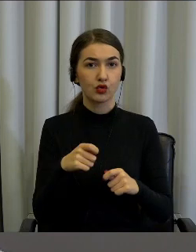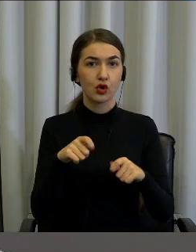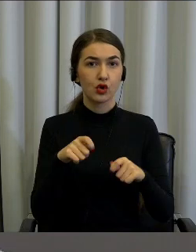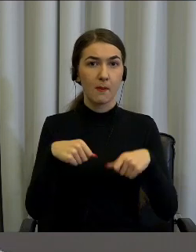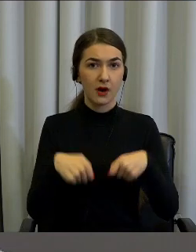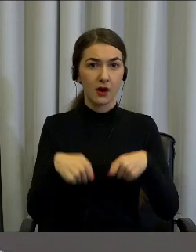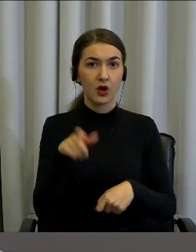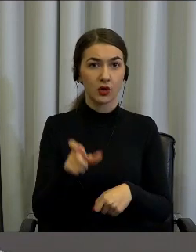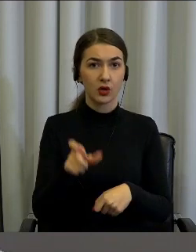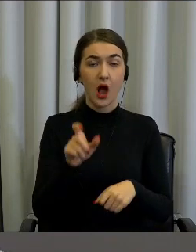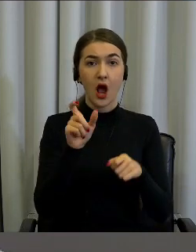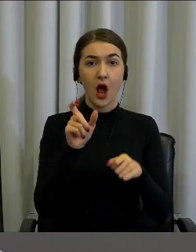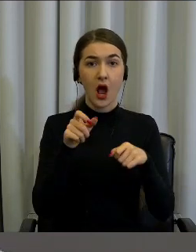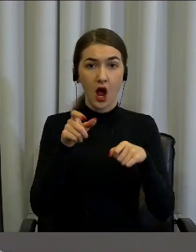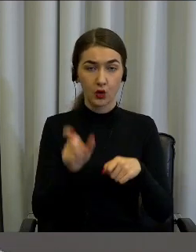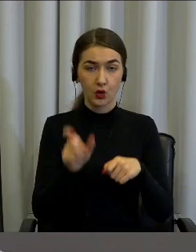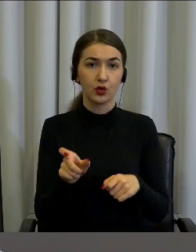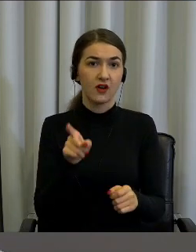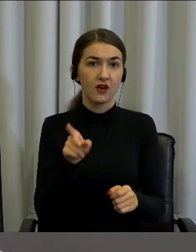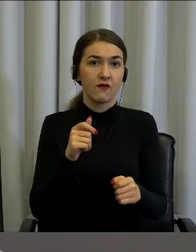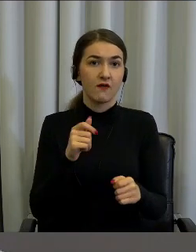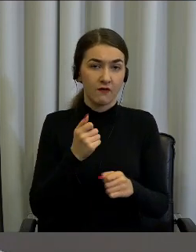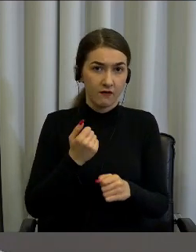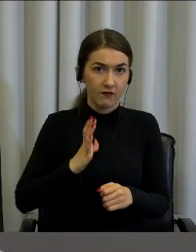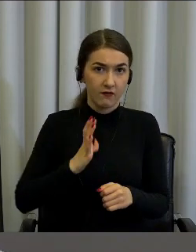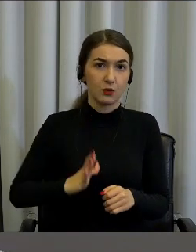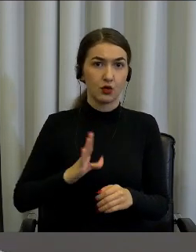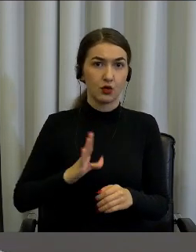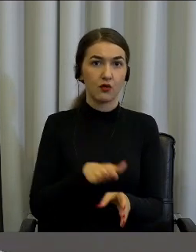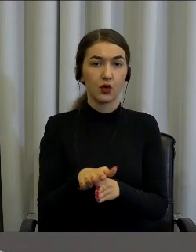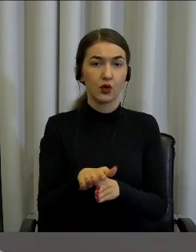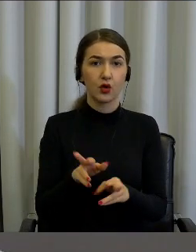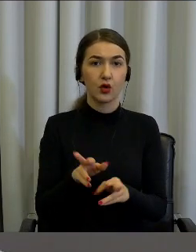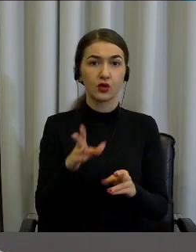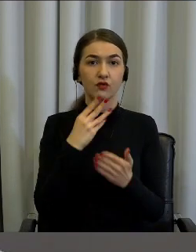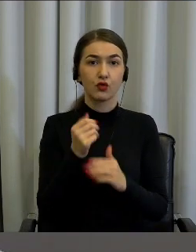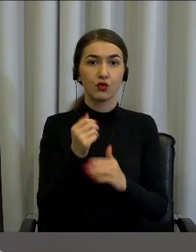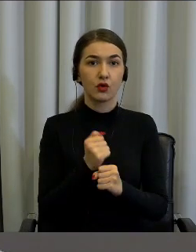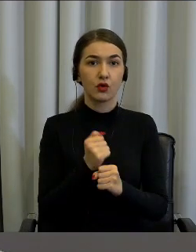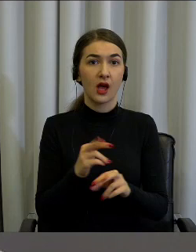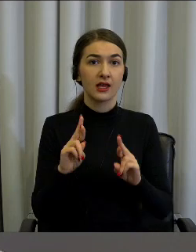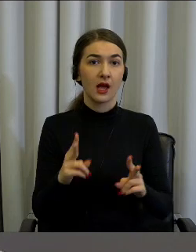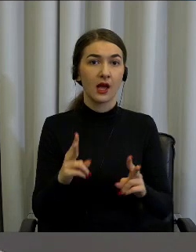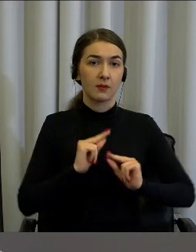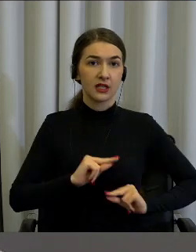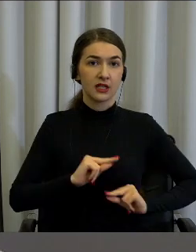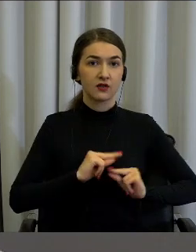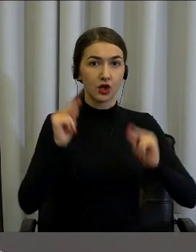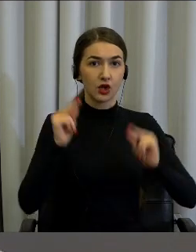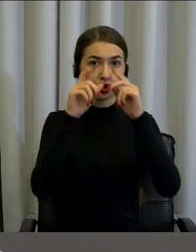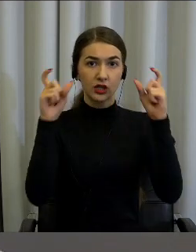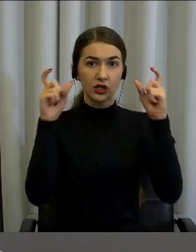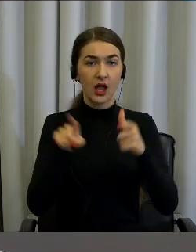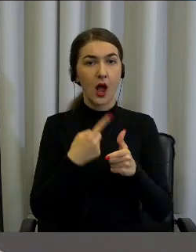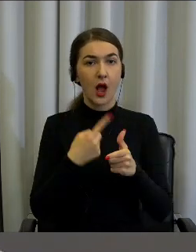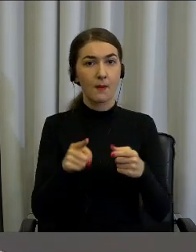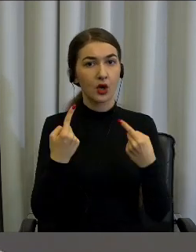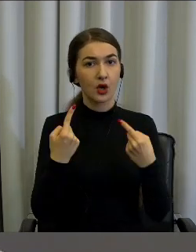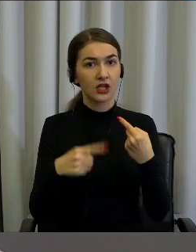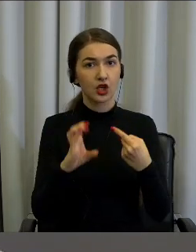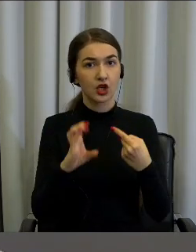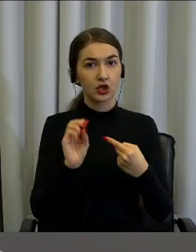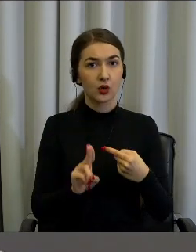а люди просто вимушені були Виконувати свою роботу так як на наприклад працівники шкіл або інших